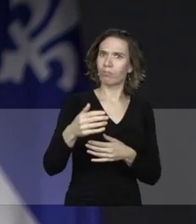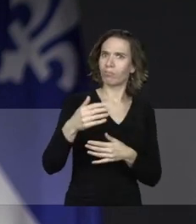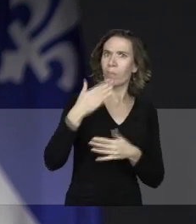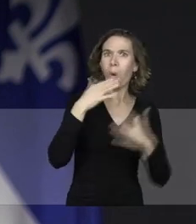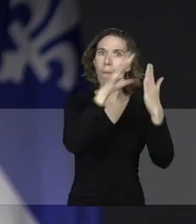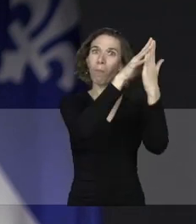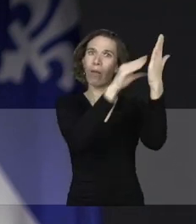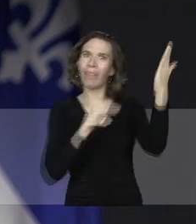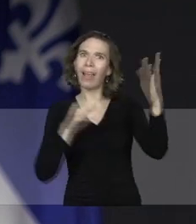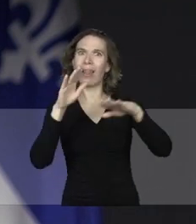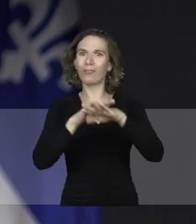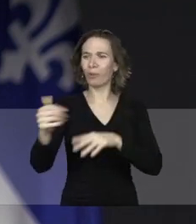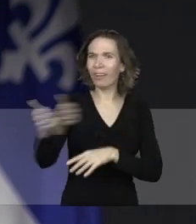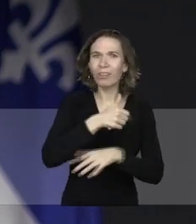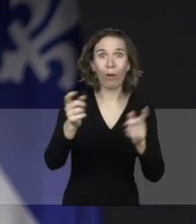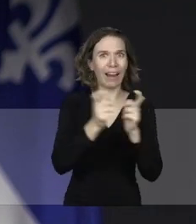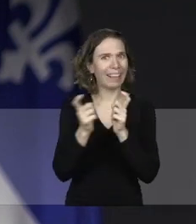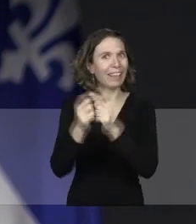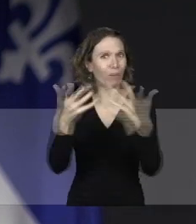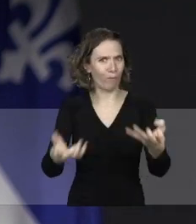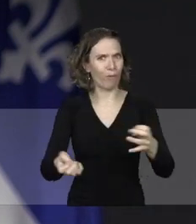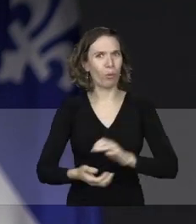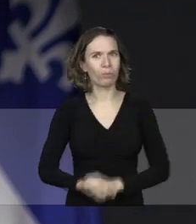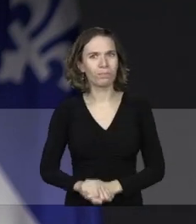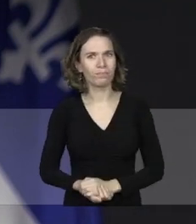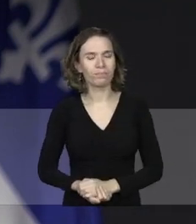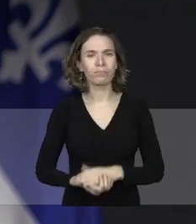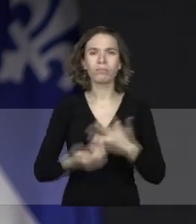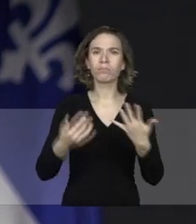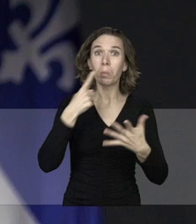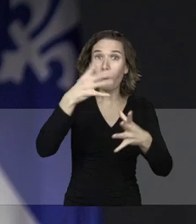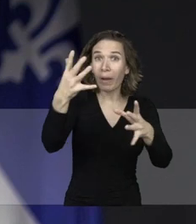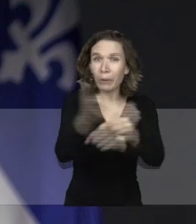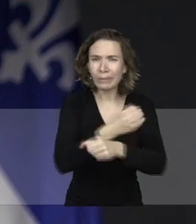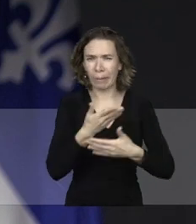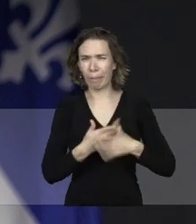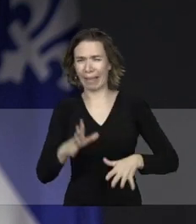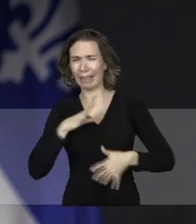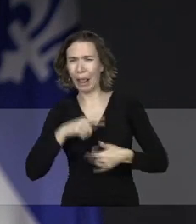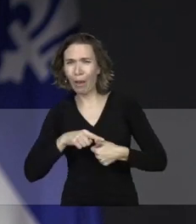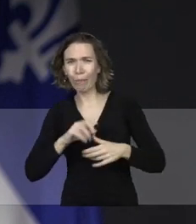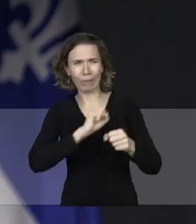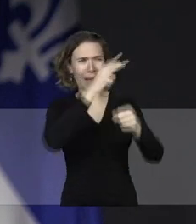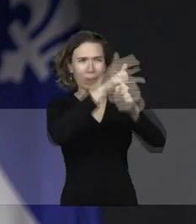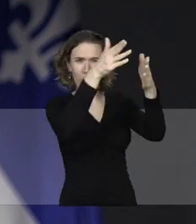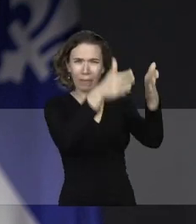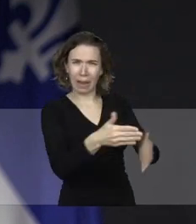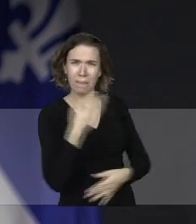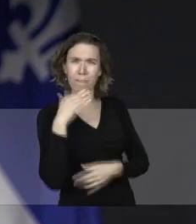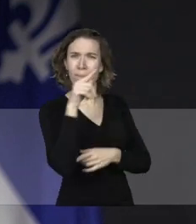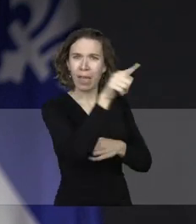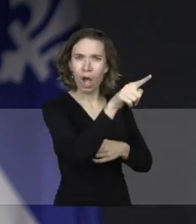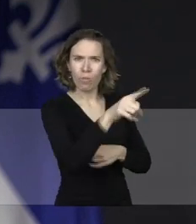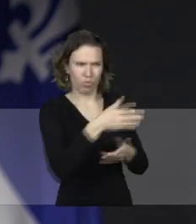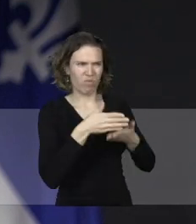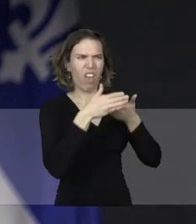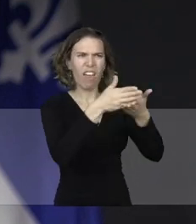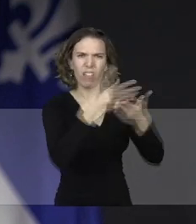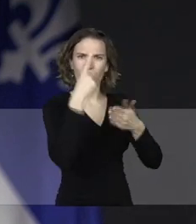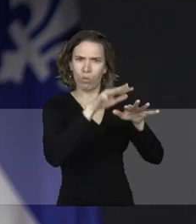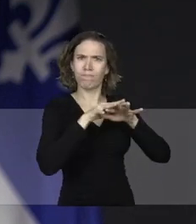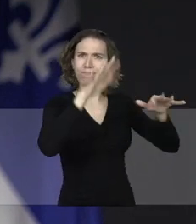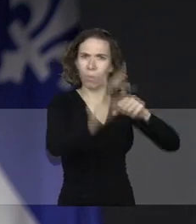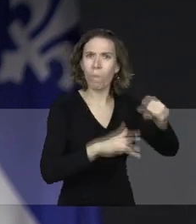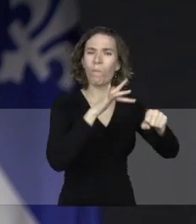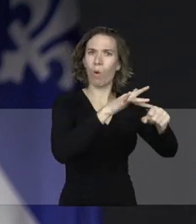des leaders mondiaux de l'électrification des transport nous avons tout ce qu'il faut pour réussir nous avons les meilleurs entrepreneurs et nous allons les aider à